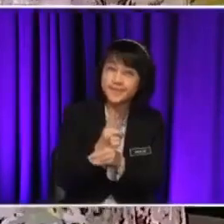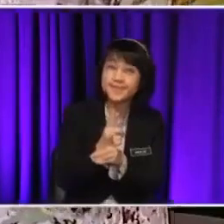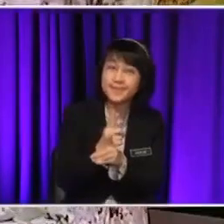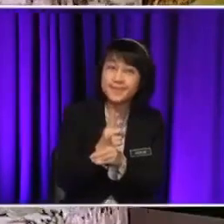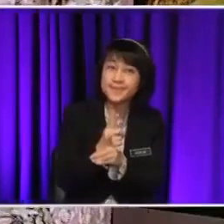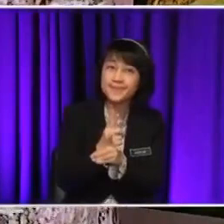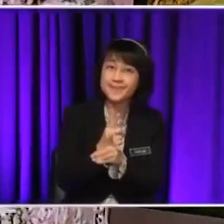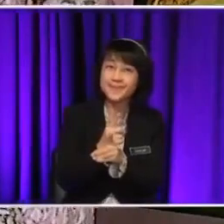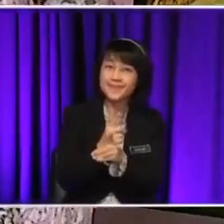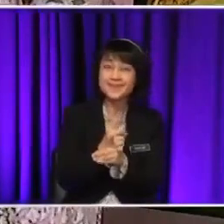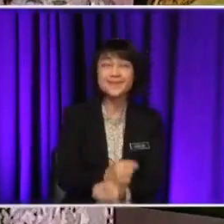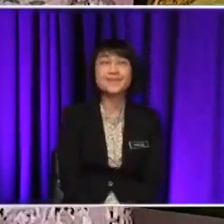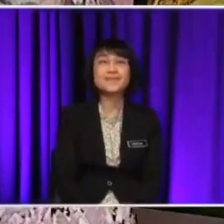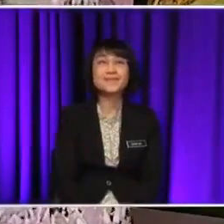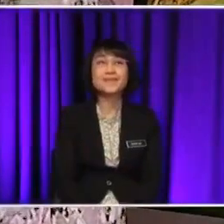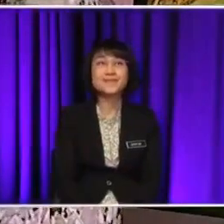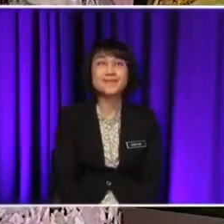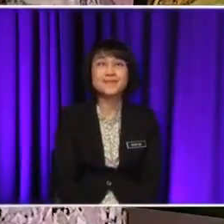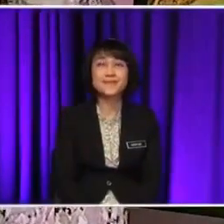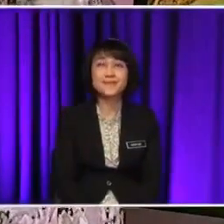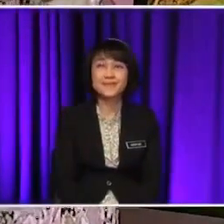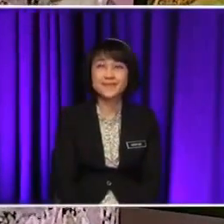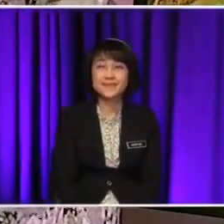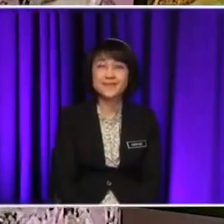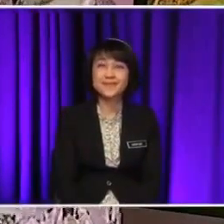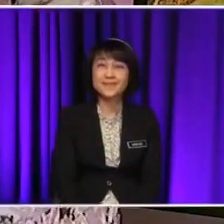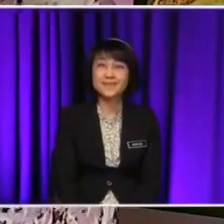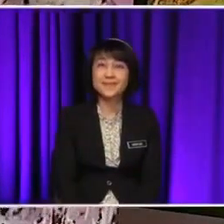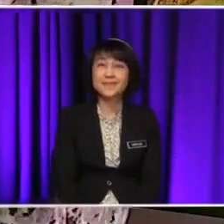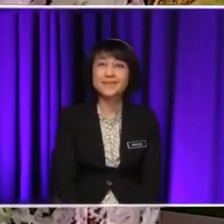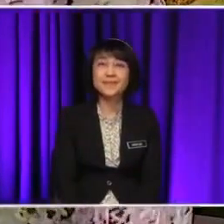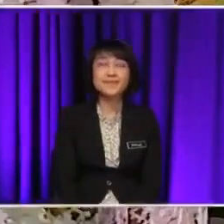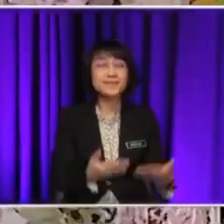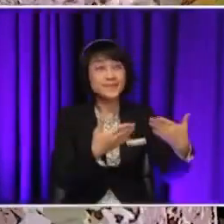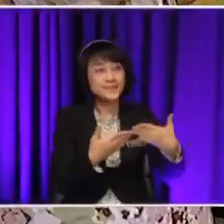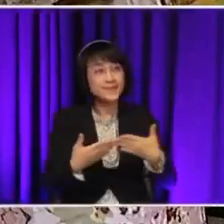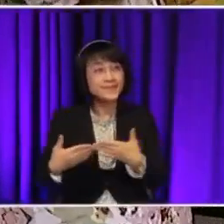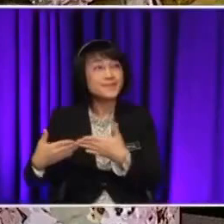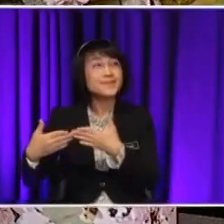Okey, baru sekejap tadi slide kita terangkan yang itu. Okey. Kemudian kita teruskan lagi